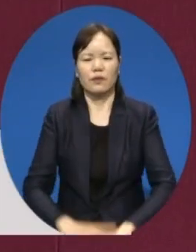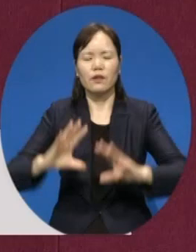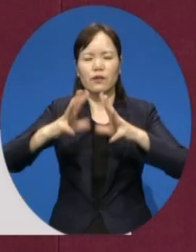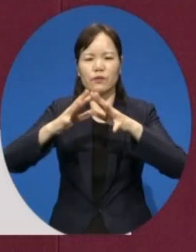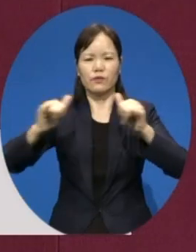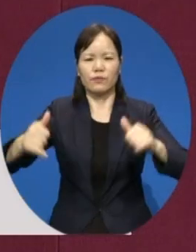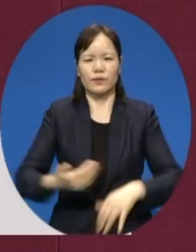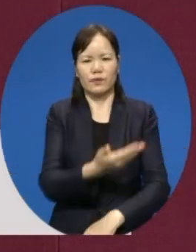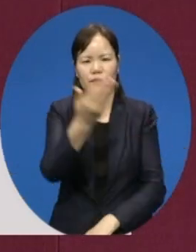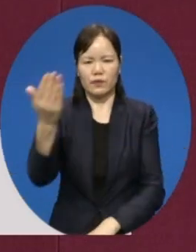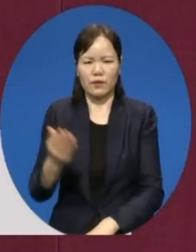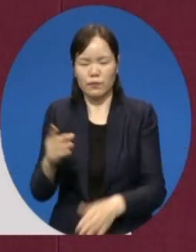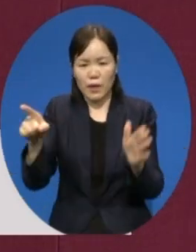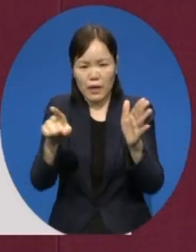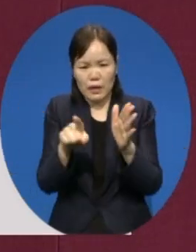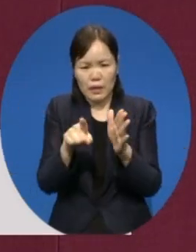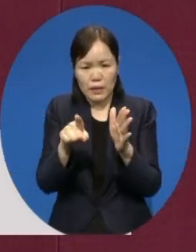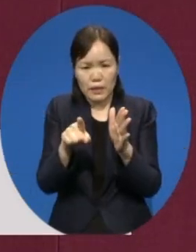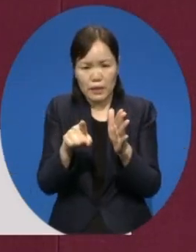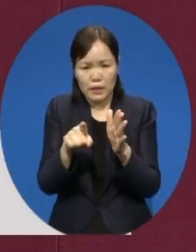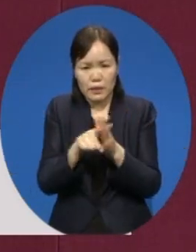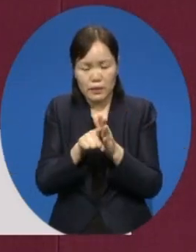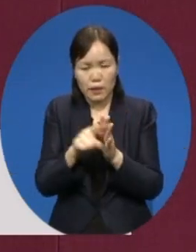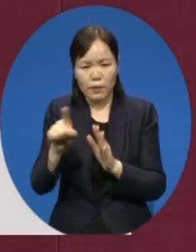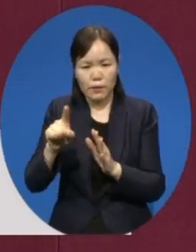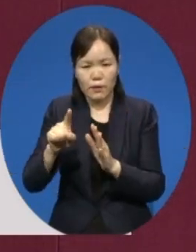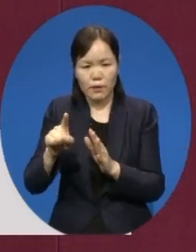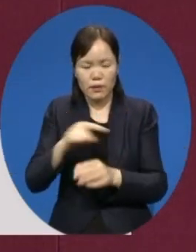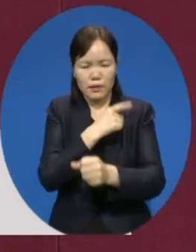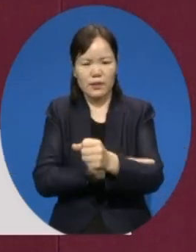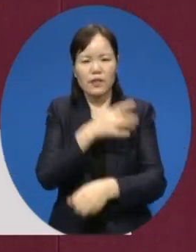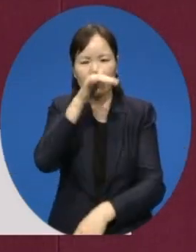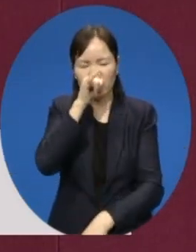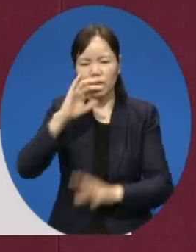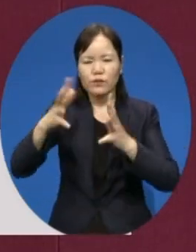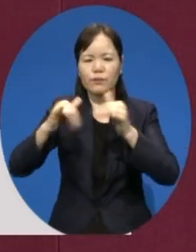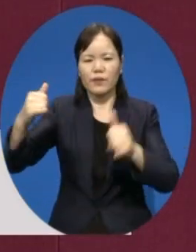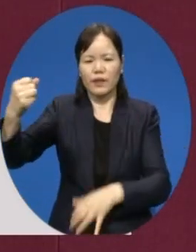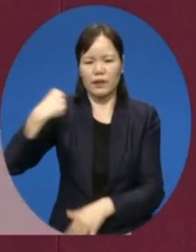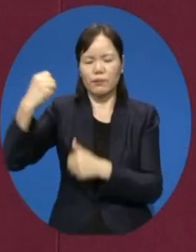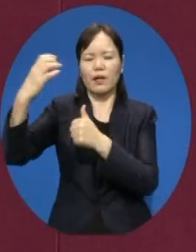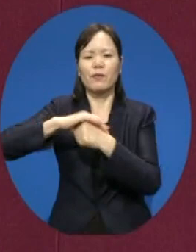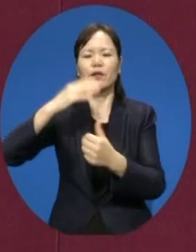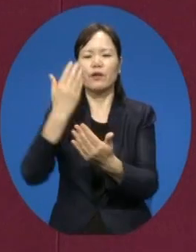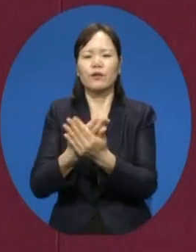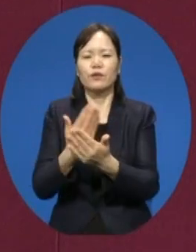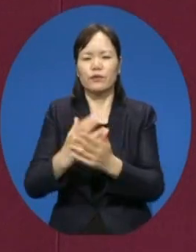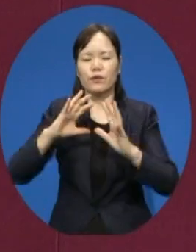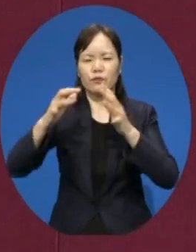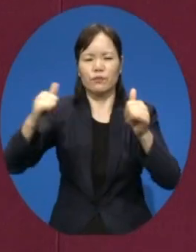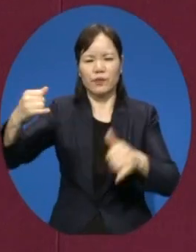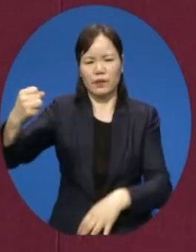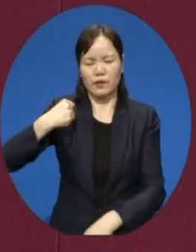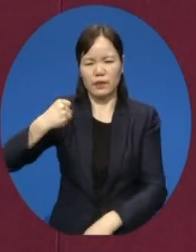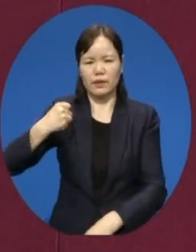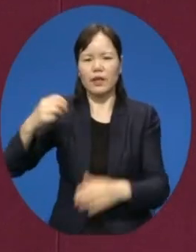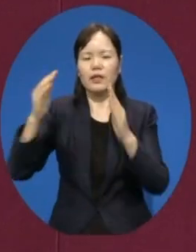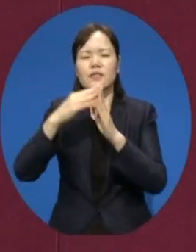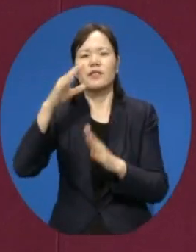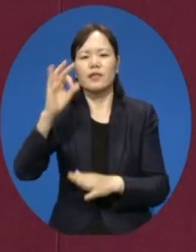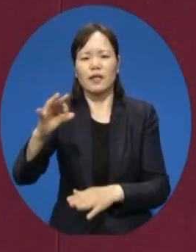국민 여러분, 신뢰를 갖춘 우리 국민의힘에게 맡겨주십시오. 저희 국민의힘